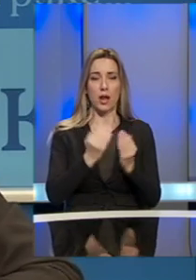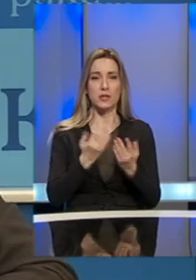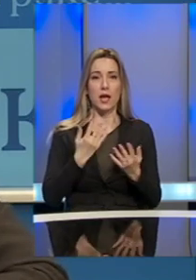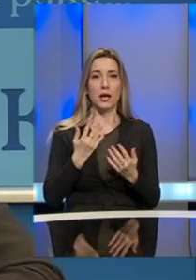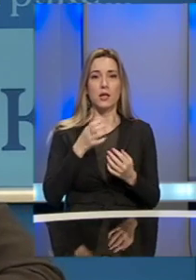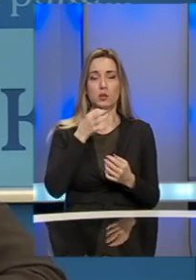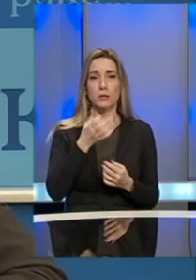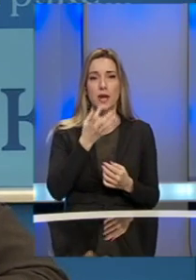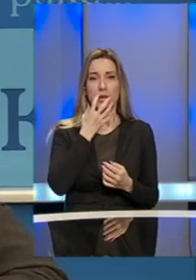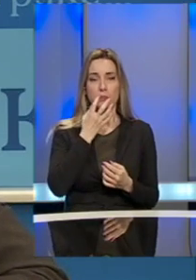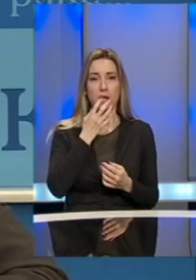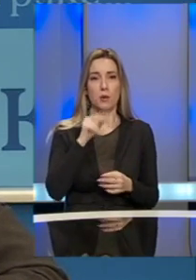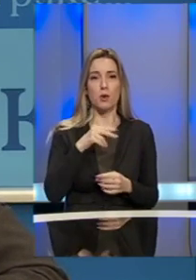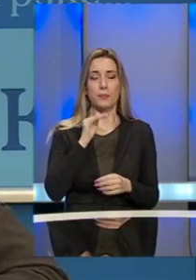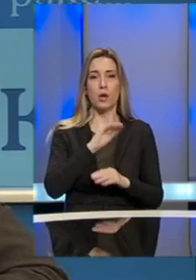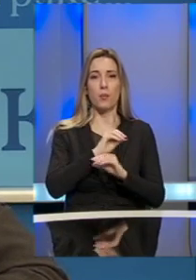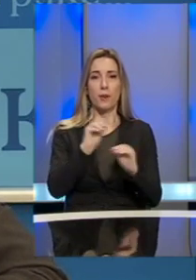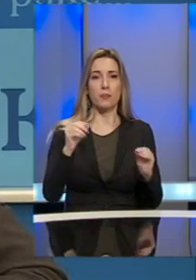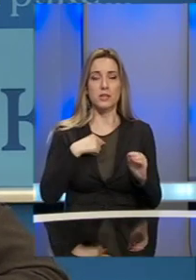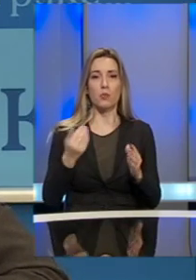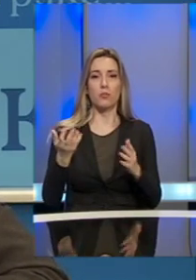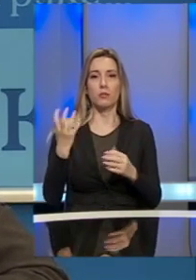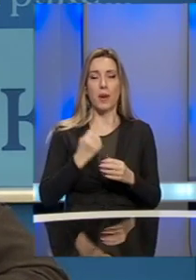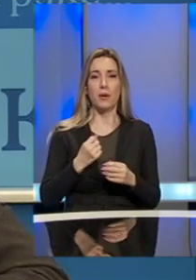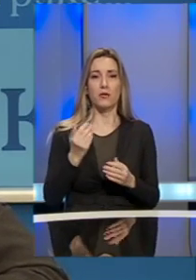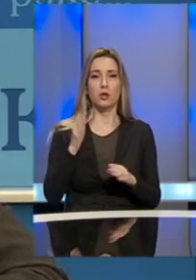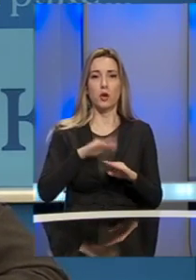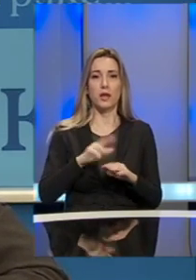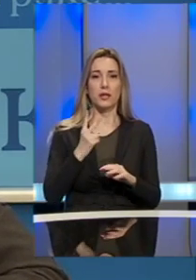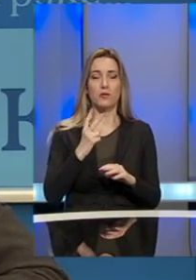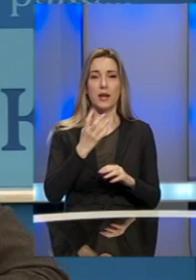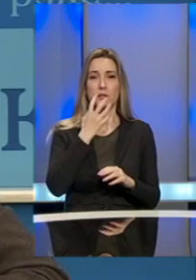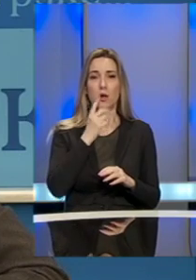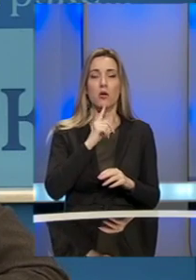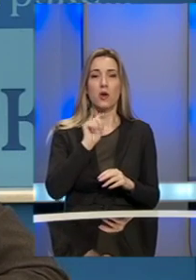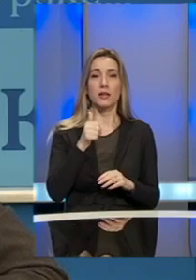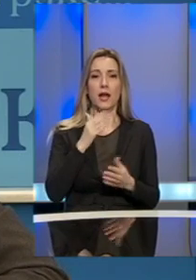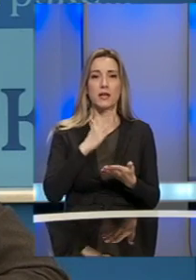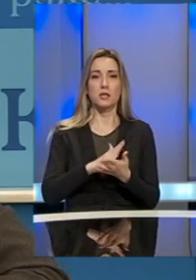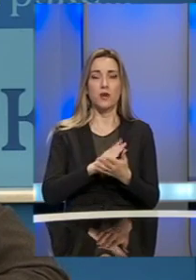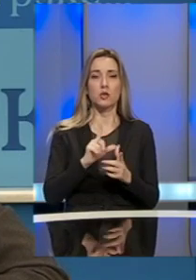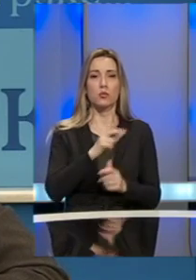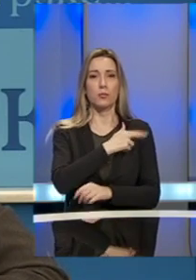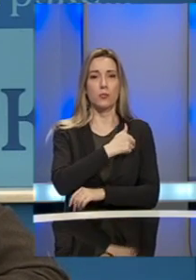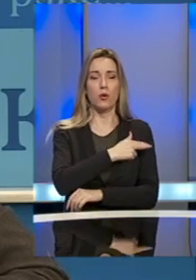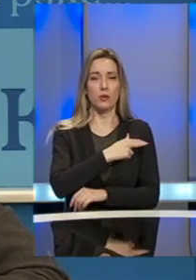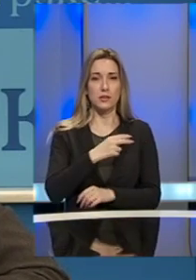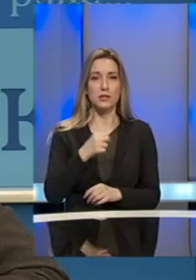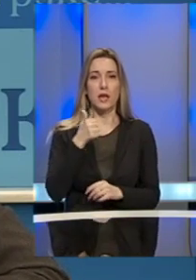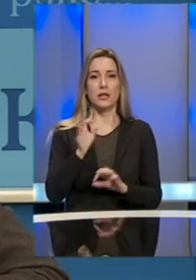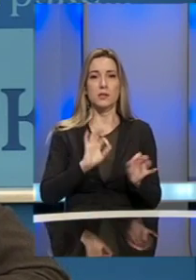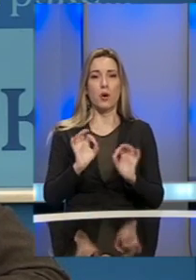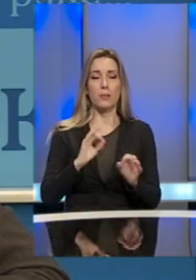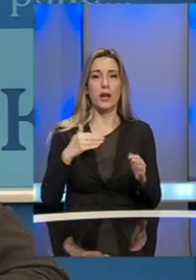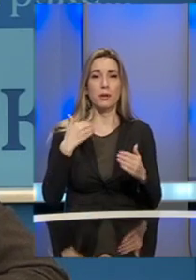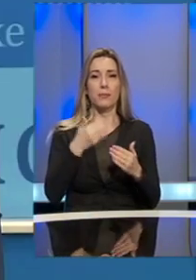sami respiratori, moram da obavijestim javnost da smo mi nabavili dodatnih 12 respiratora, od kojih 11 je već u kliničkom centru, jedan smo opremili